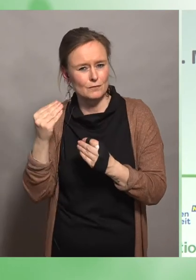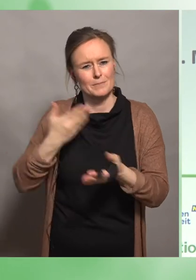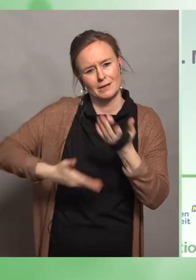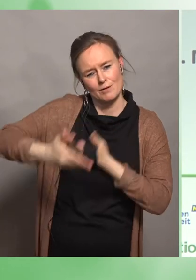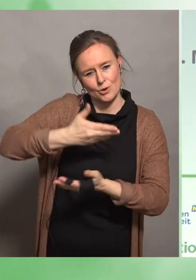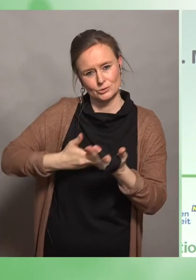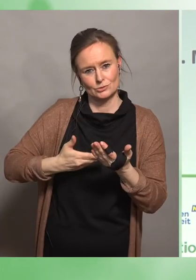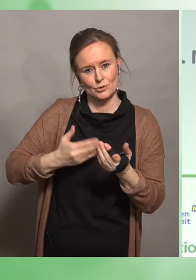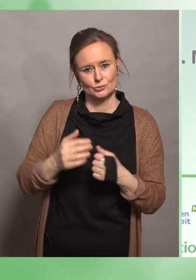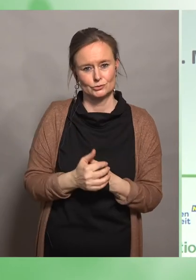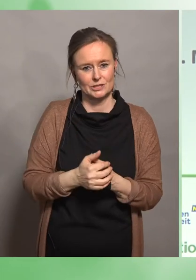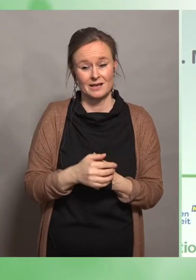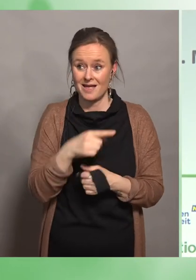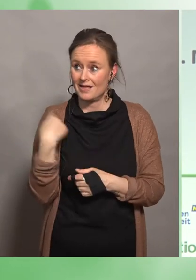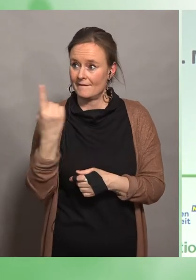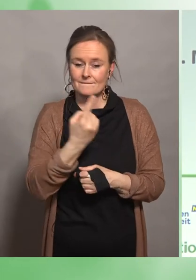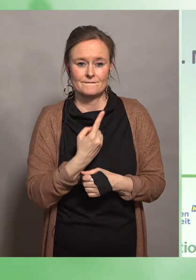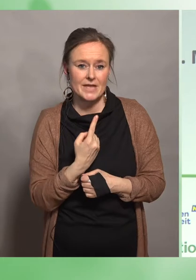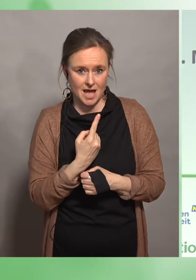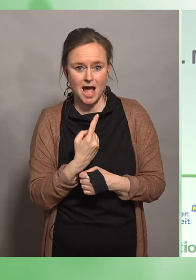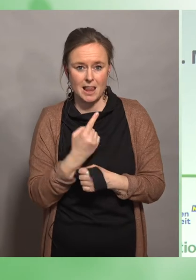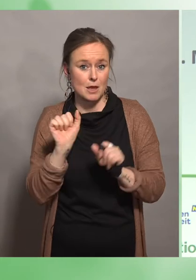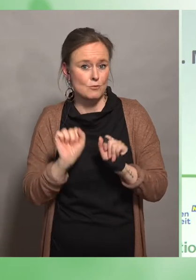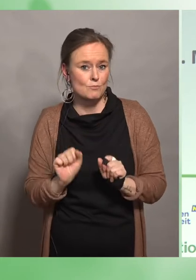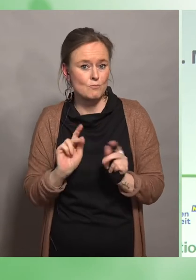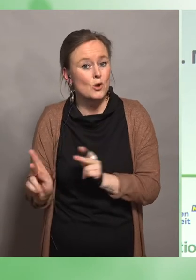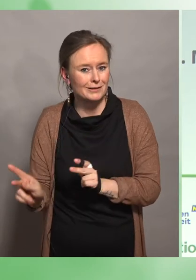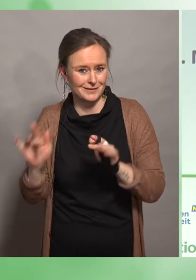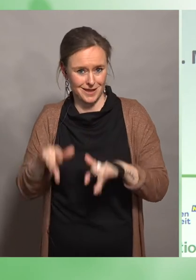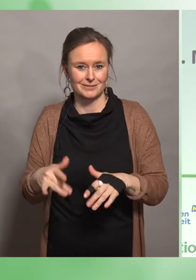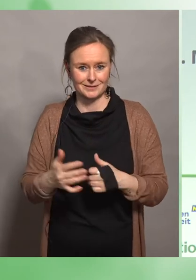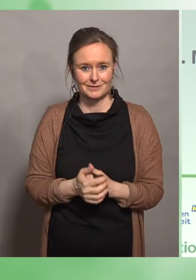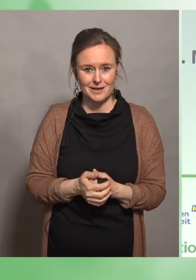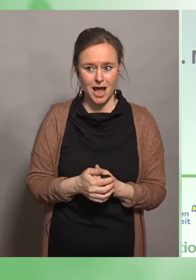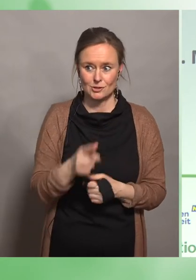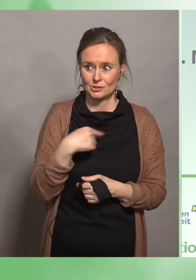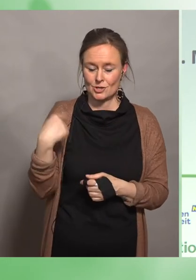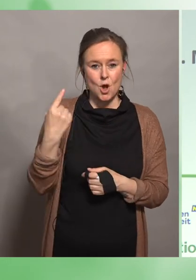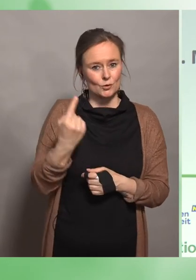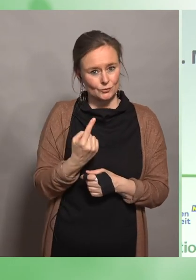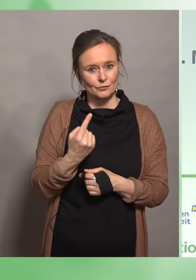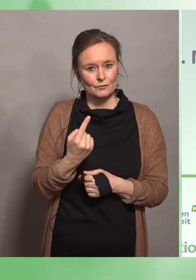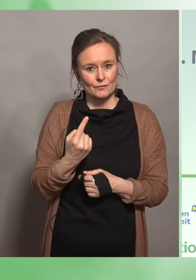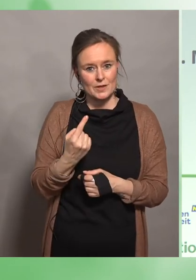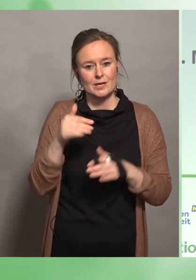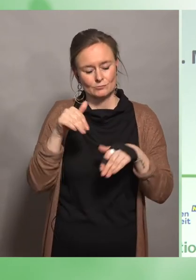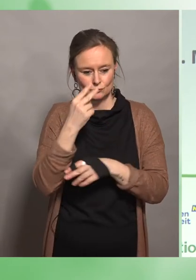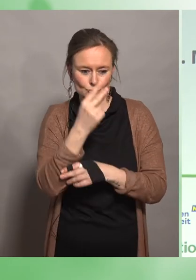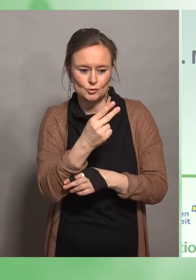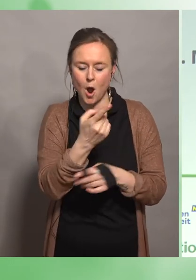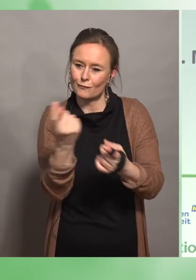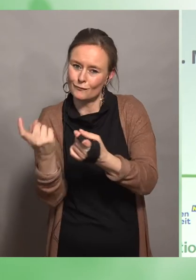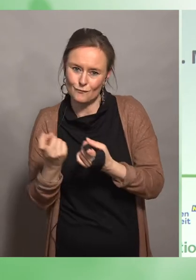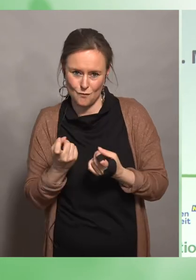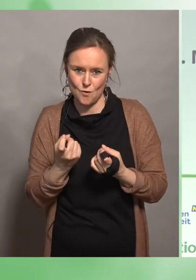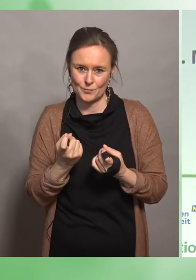auszutauschen, denn wir alle haben Potenziale und es liegt an uns, diese bei allen zu erkunden. Ich